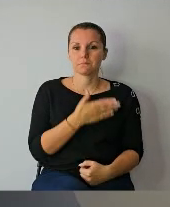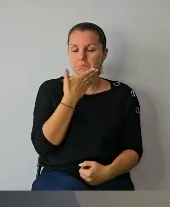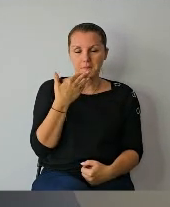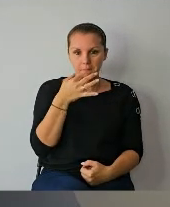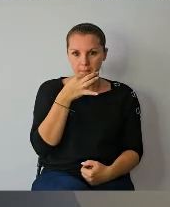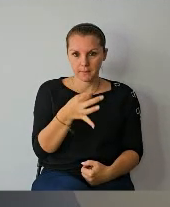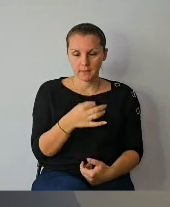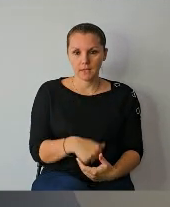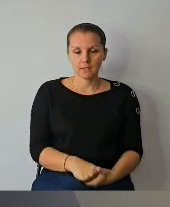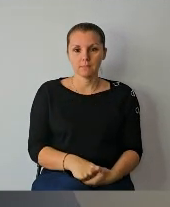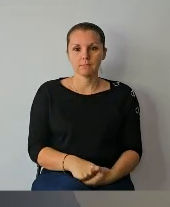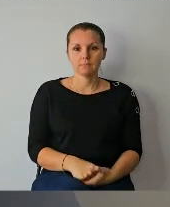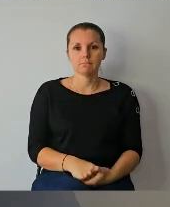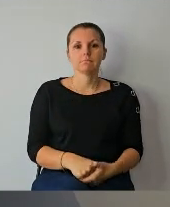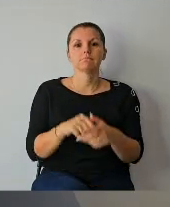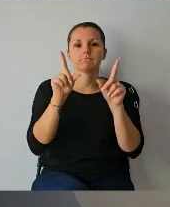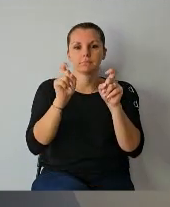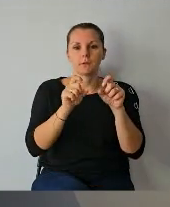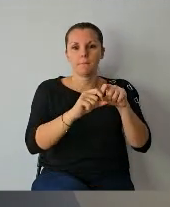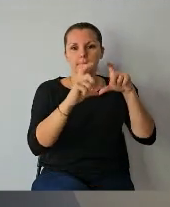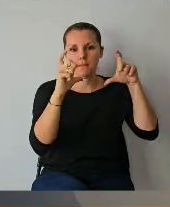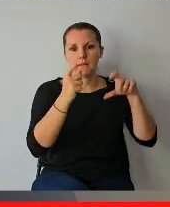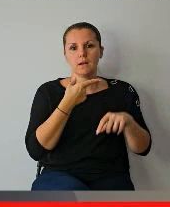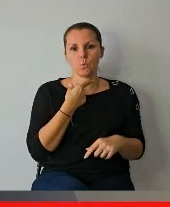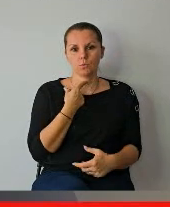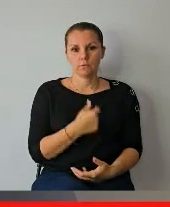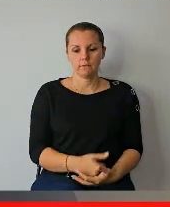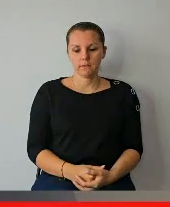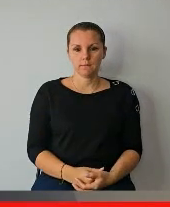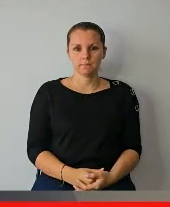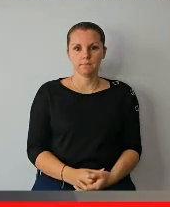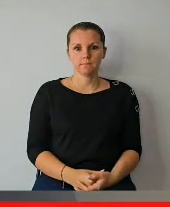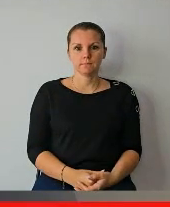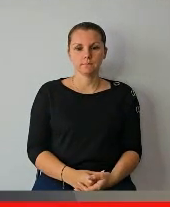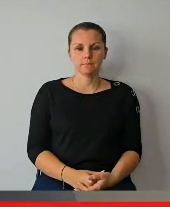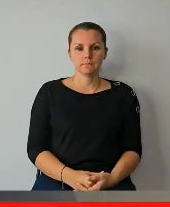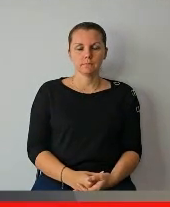Nie ma pytań. Prosimy o panel do głosowania.